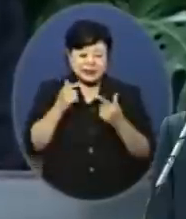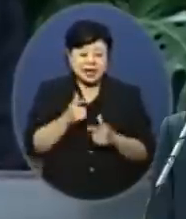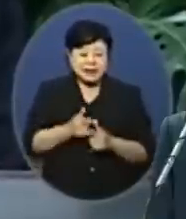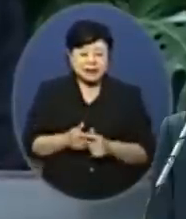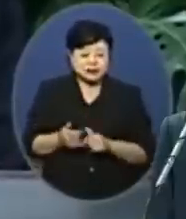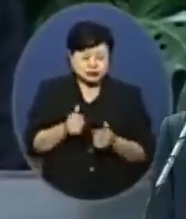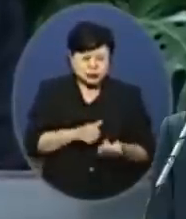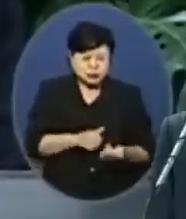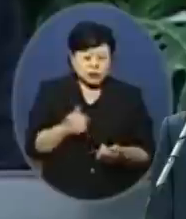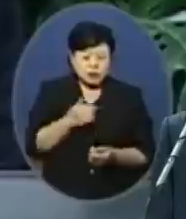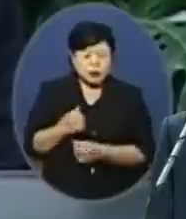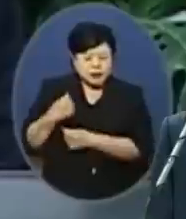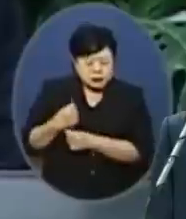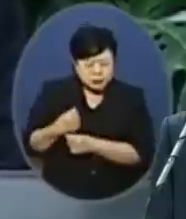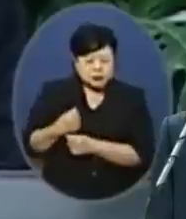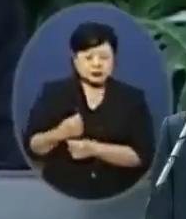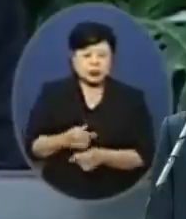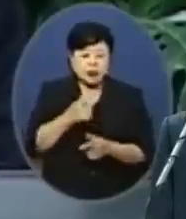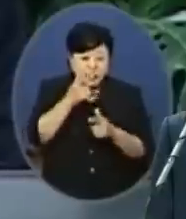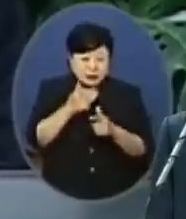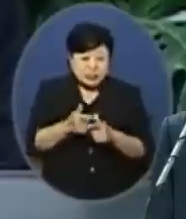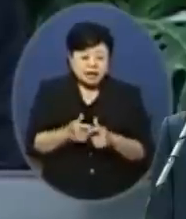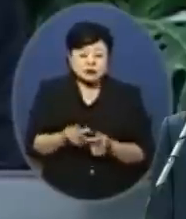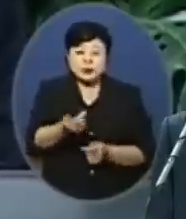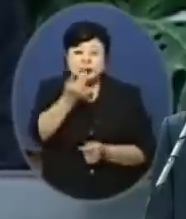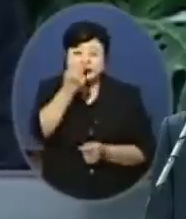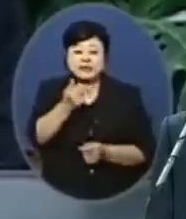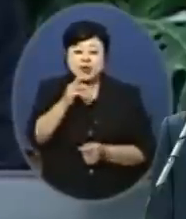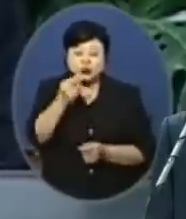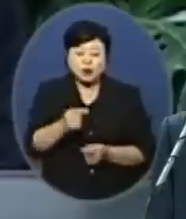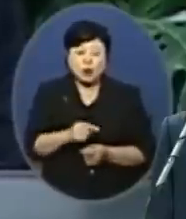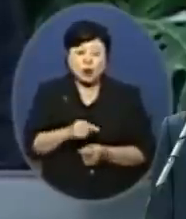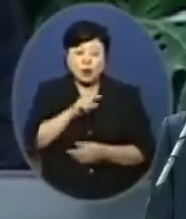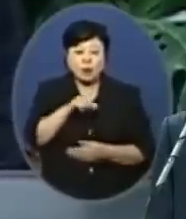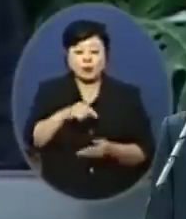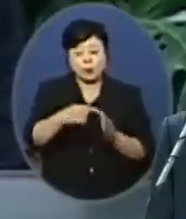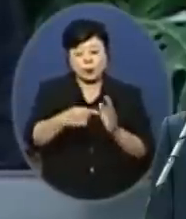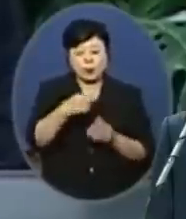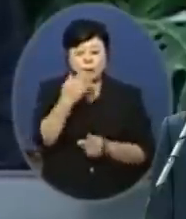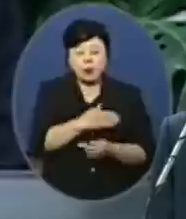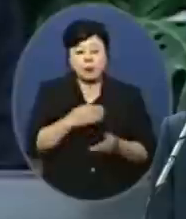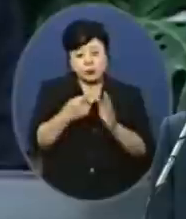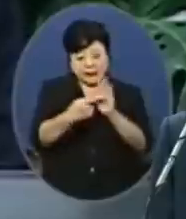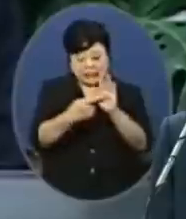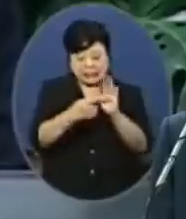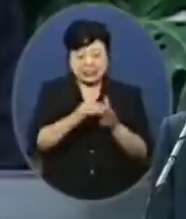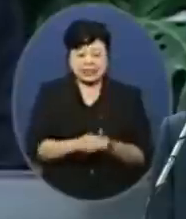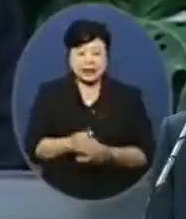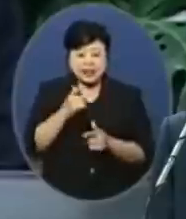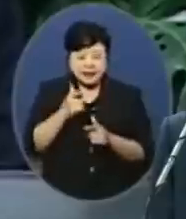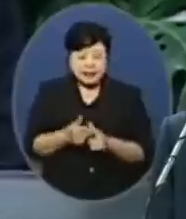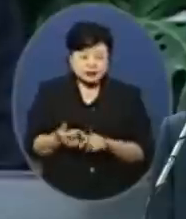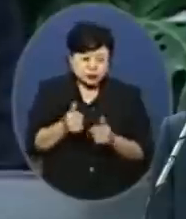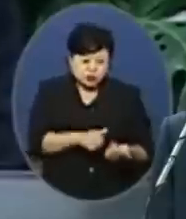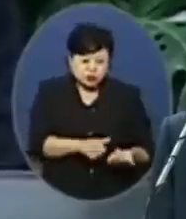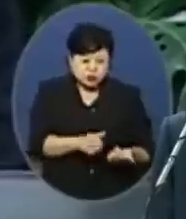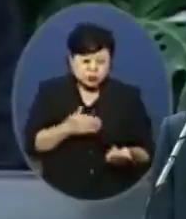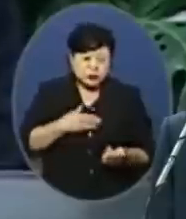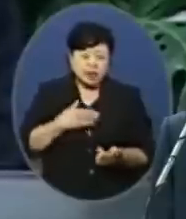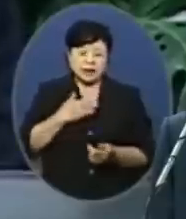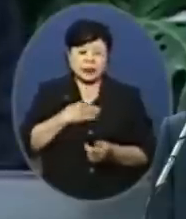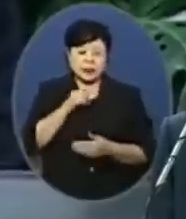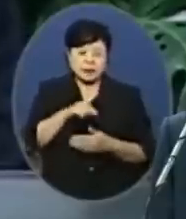예수 죽인 것을 몸에 짊어지면 예수의 생명도 우리 몸에 나타나게 하렵니라. 예수님 죽음이